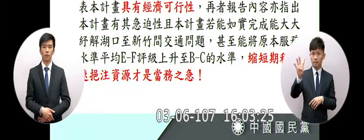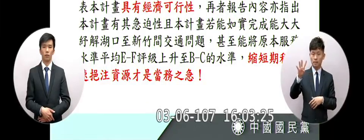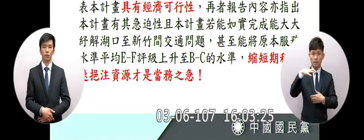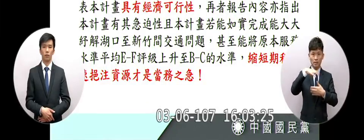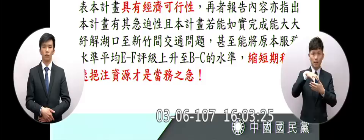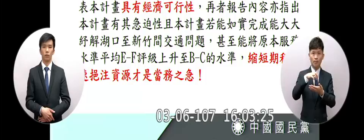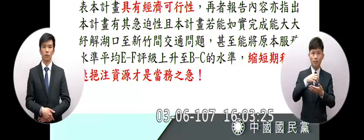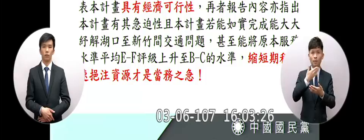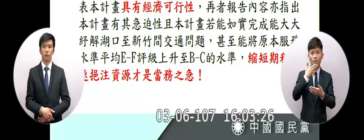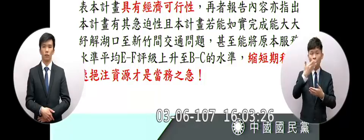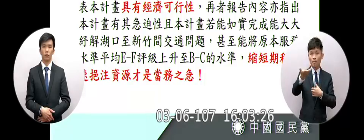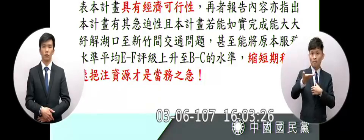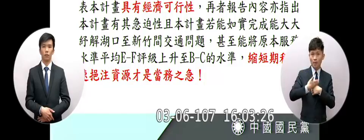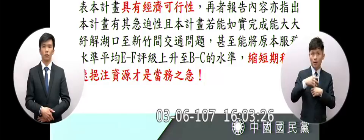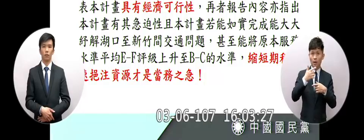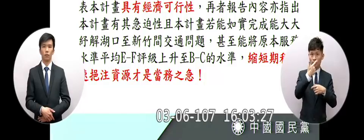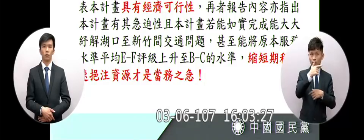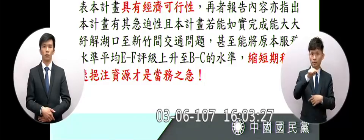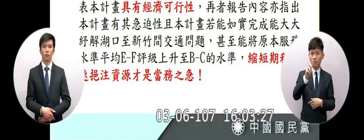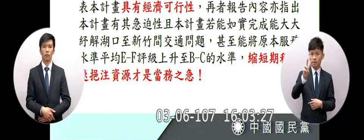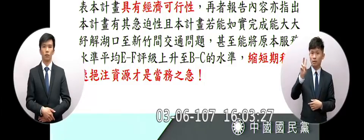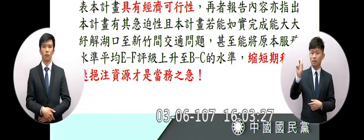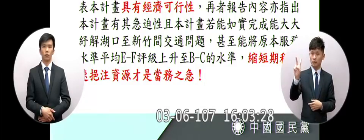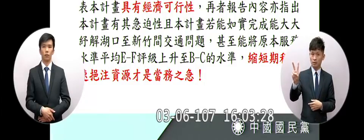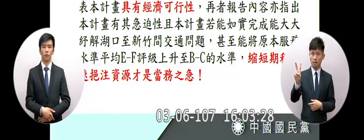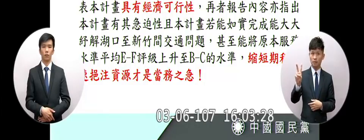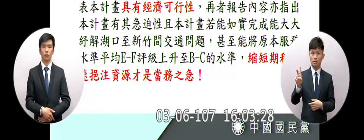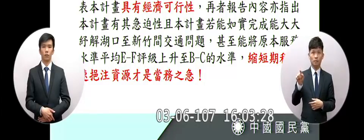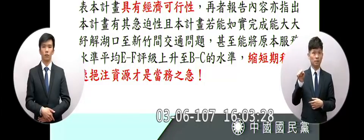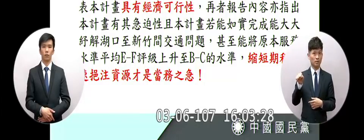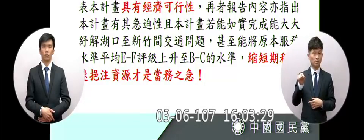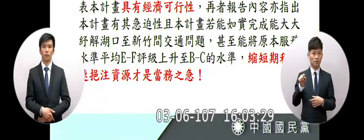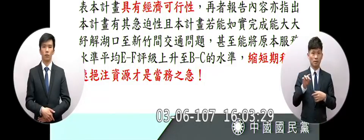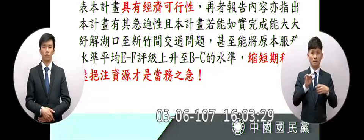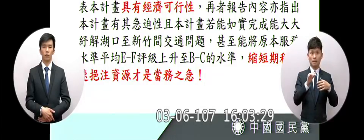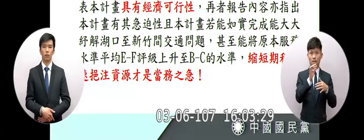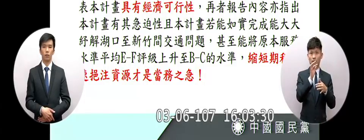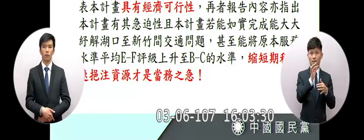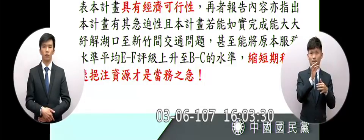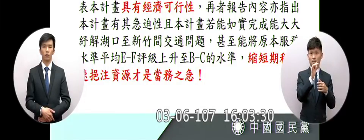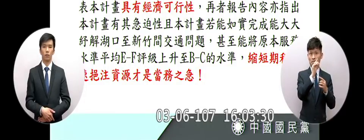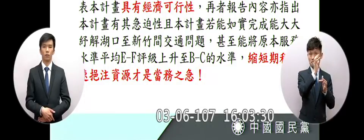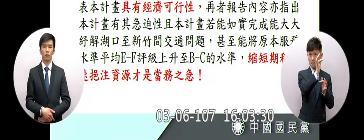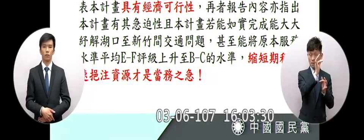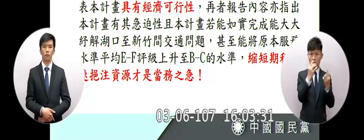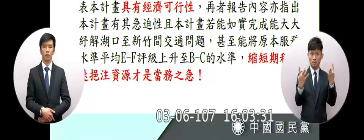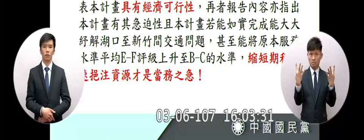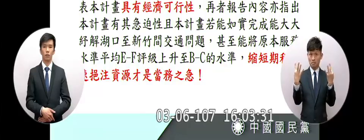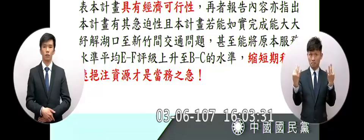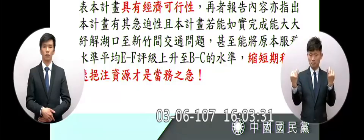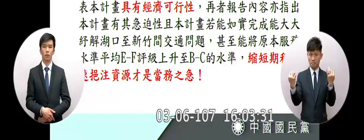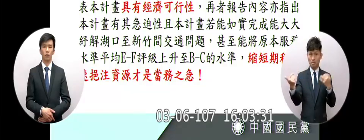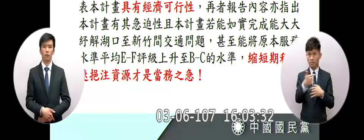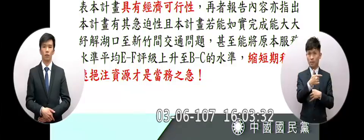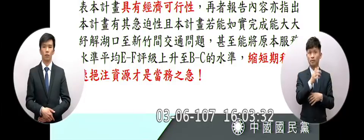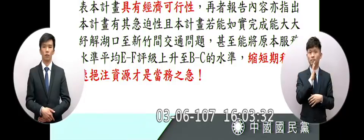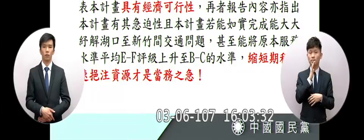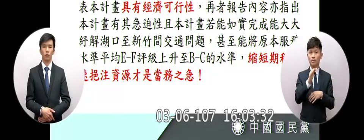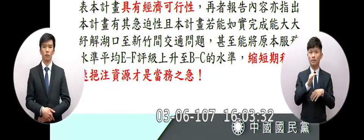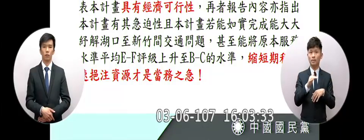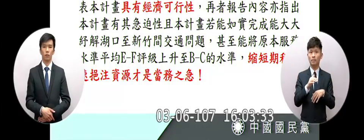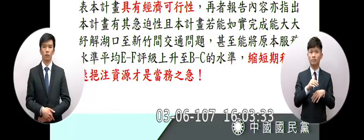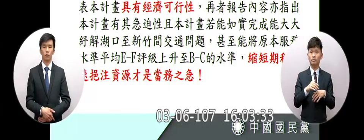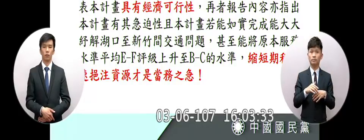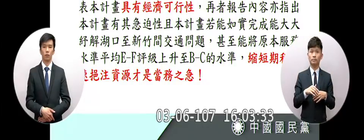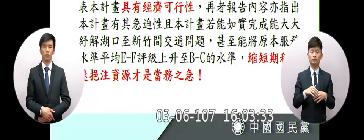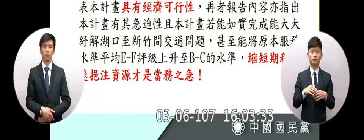是你们的数字6.32，这个远大于标准哈。这个这个成本效益成本